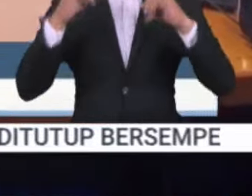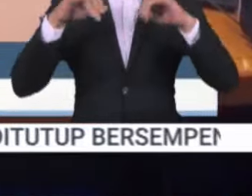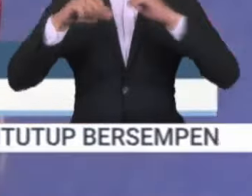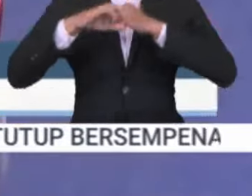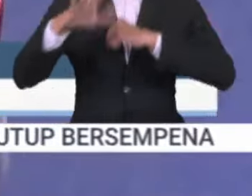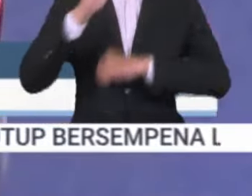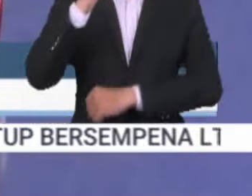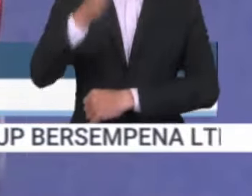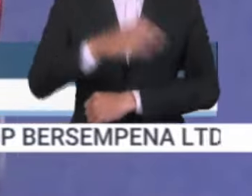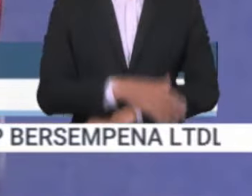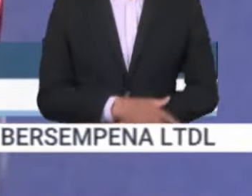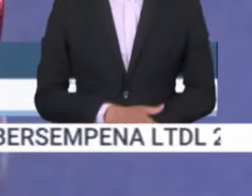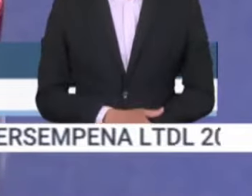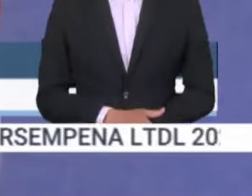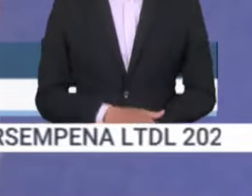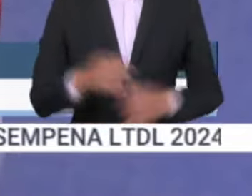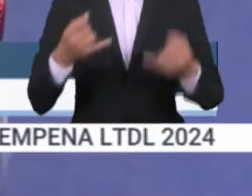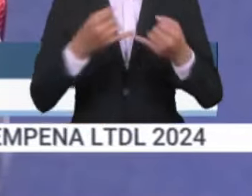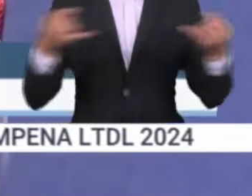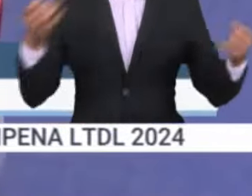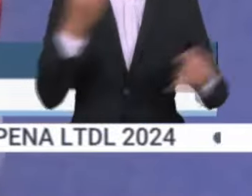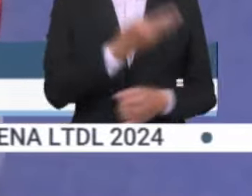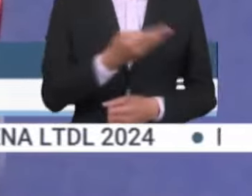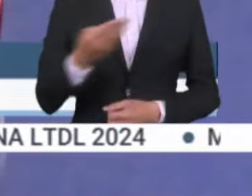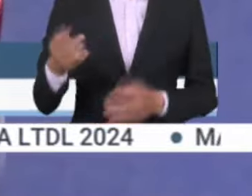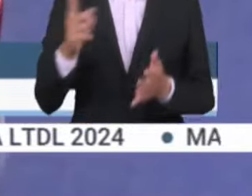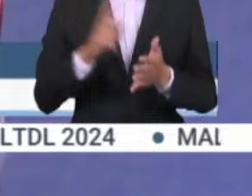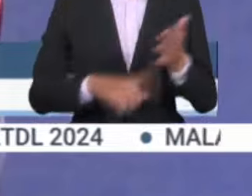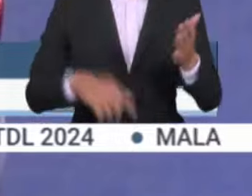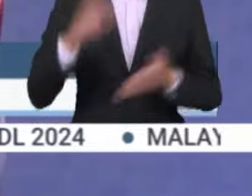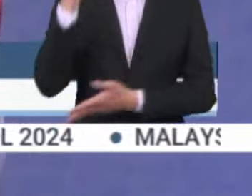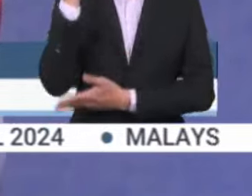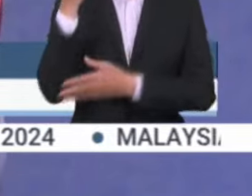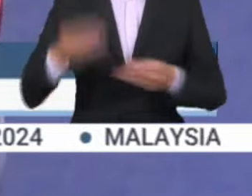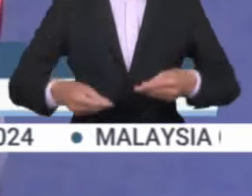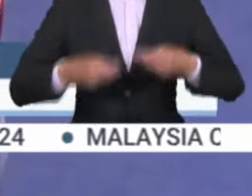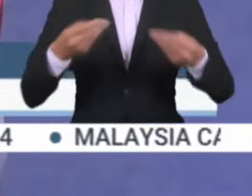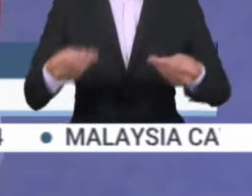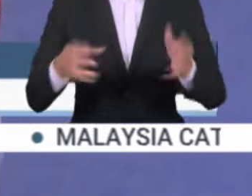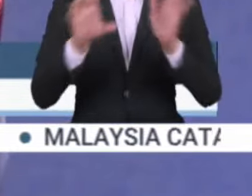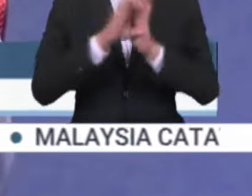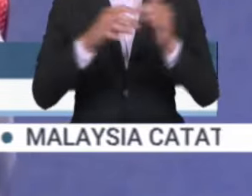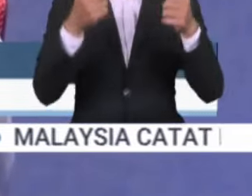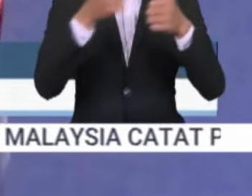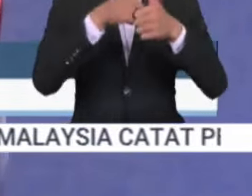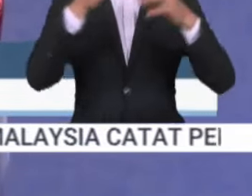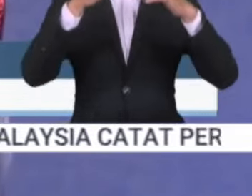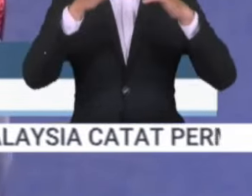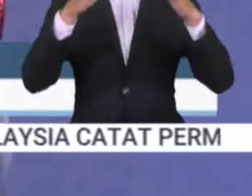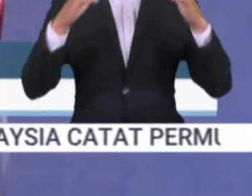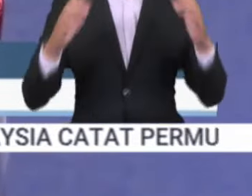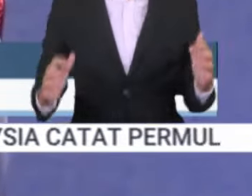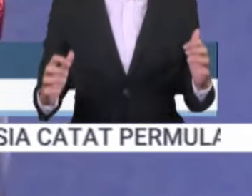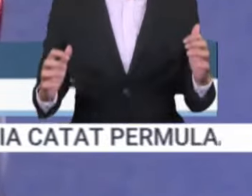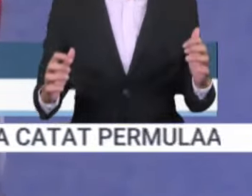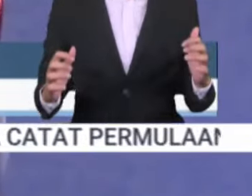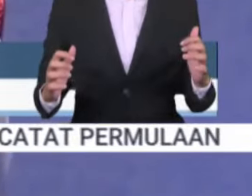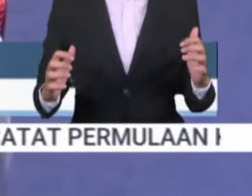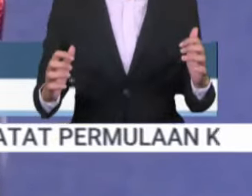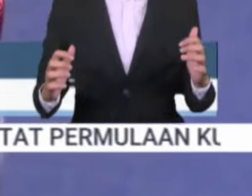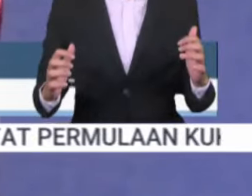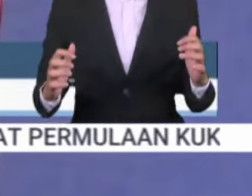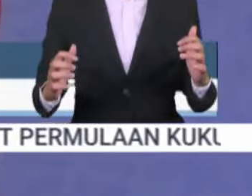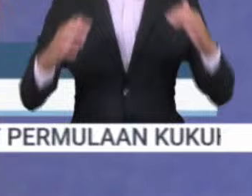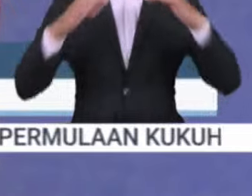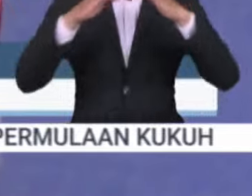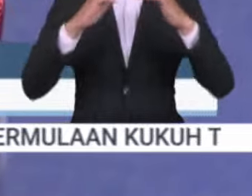itu kelak. Antara jenis-jenis anak pokok yang ditawarkan adalah seperti durian klon. Special